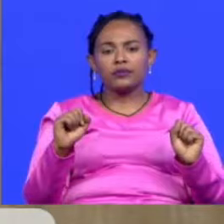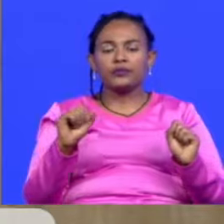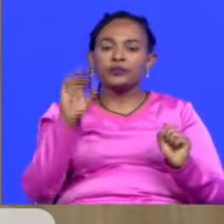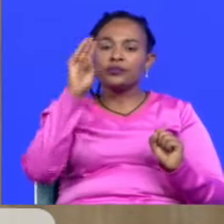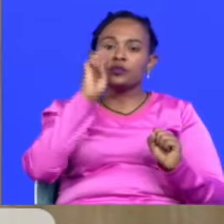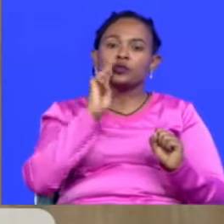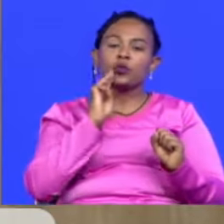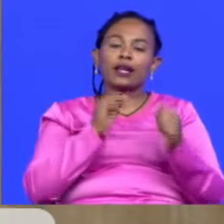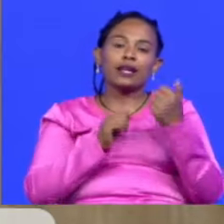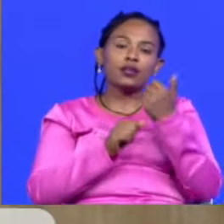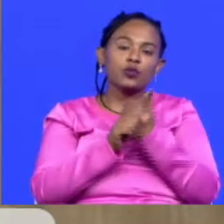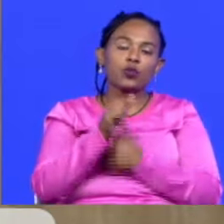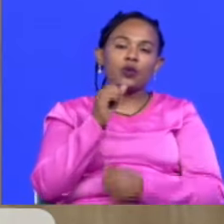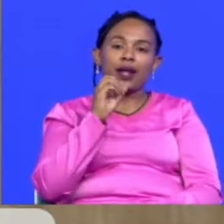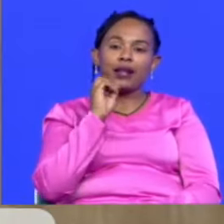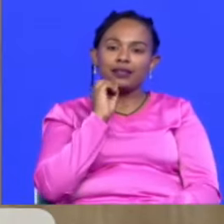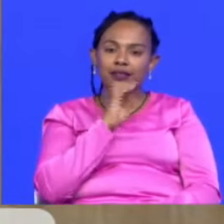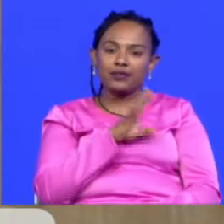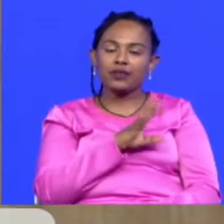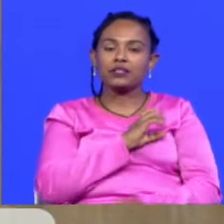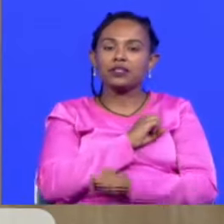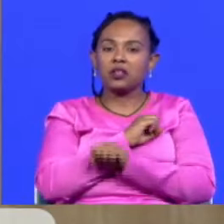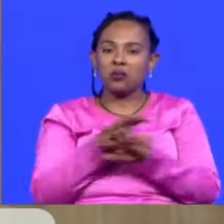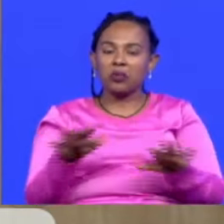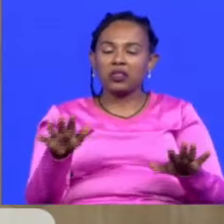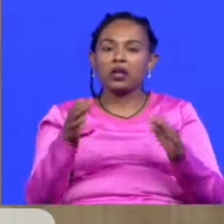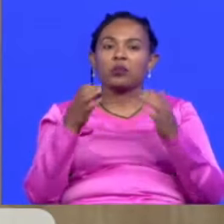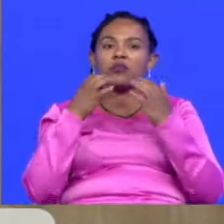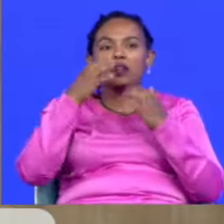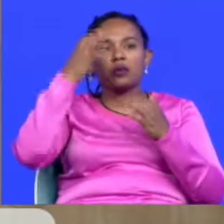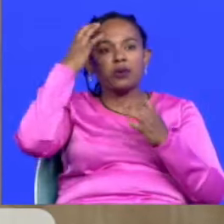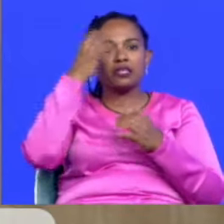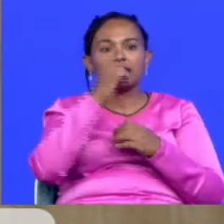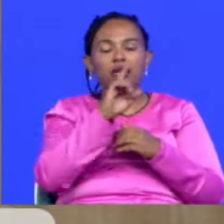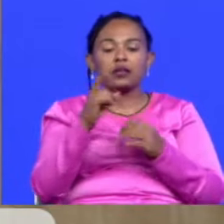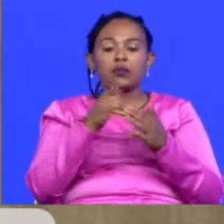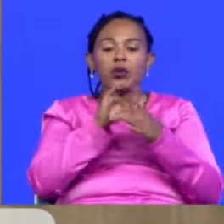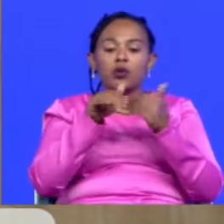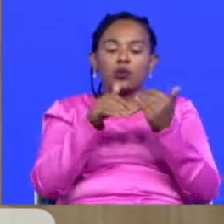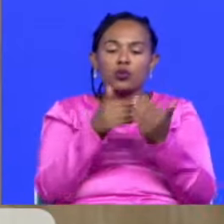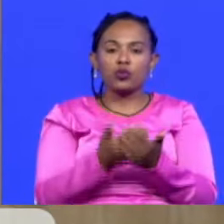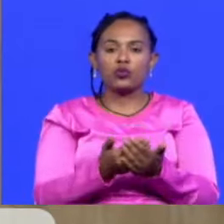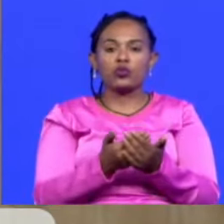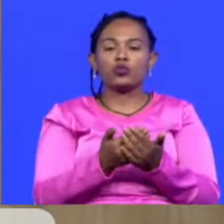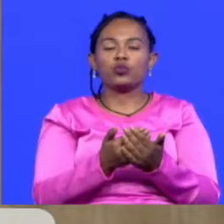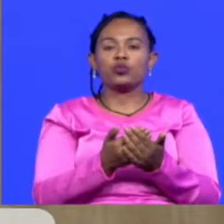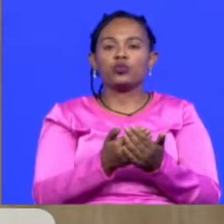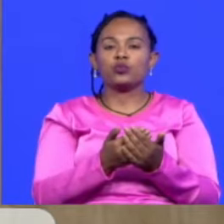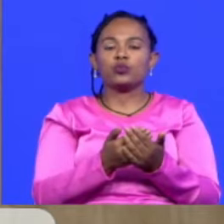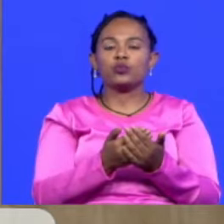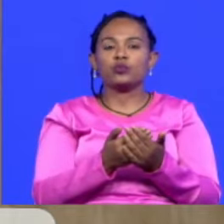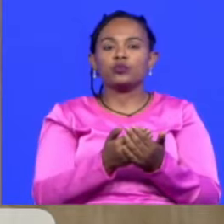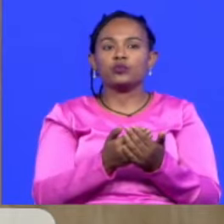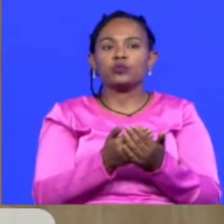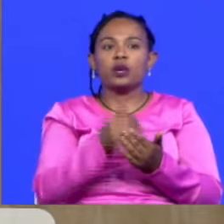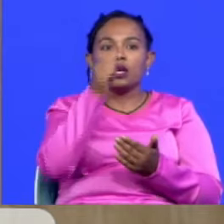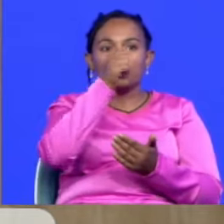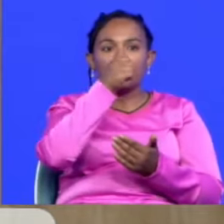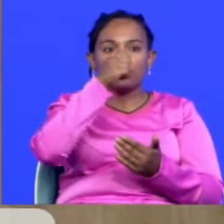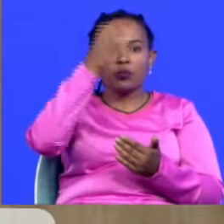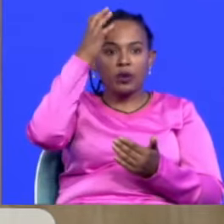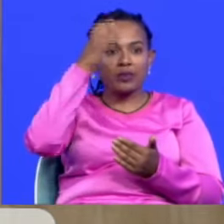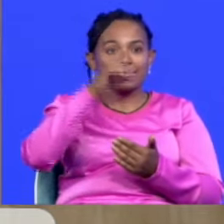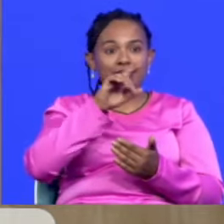ሶማሊያ እንድትጎዳም እንድትፈራረስም እንድትበተንም የሚፈልግ መንግስት አይደለም። ቢሆን ልጆቹን ልኮ እዛ አይሞትም። የኢትዮጵያ መንግስት